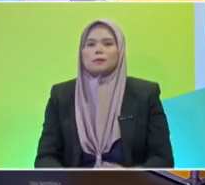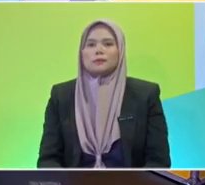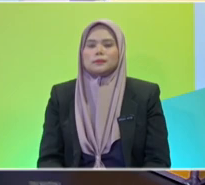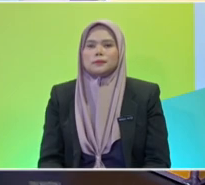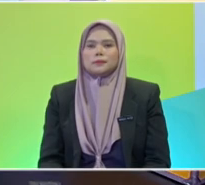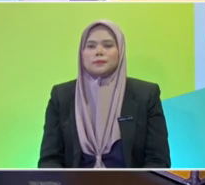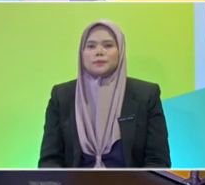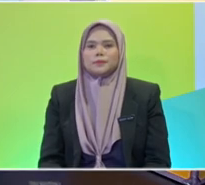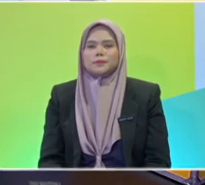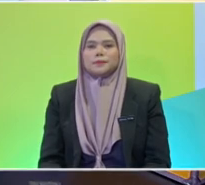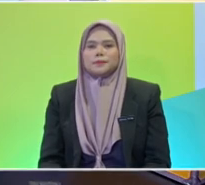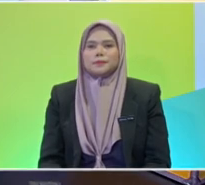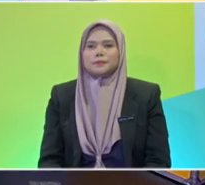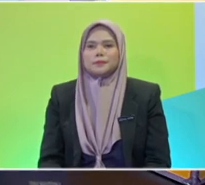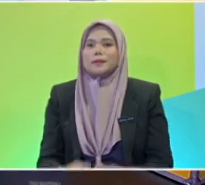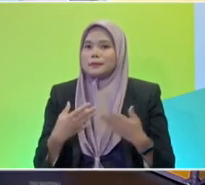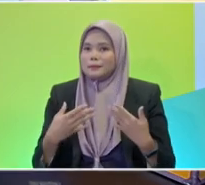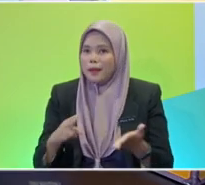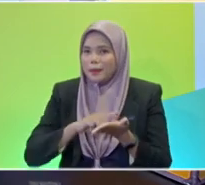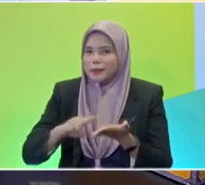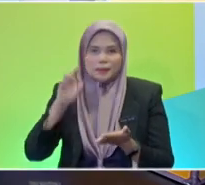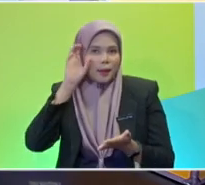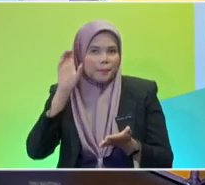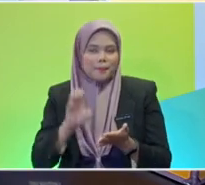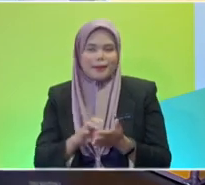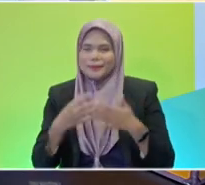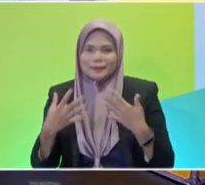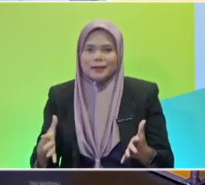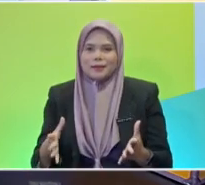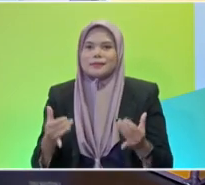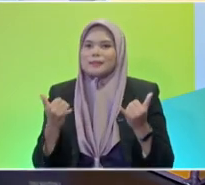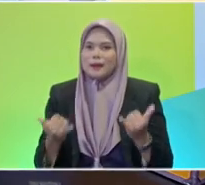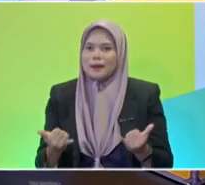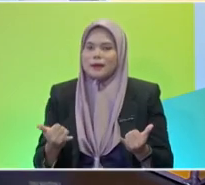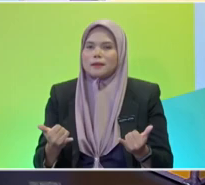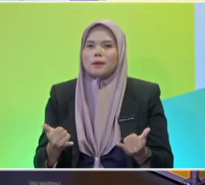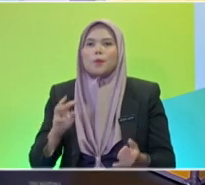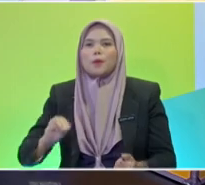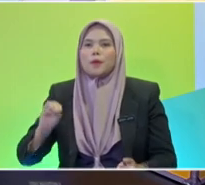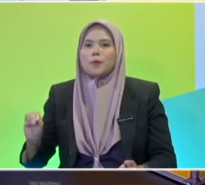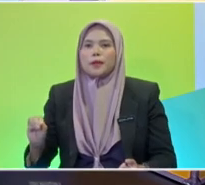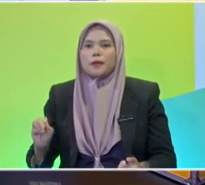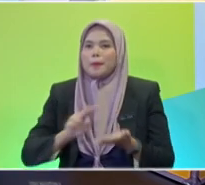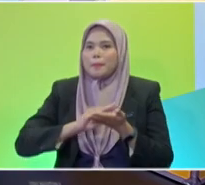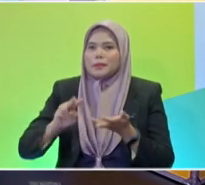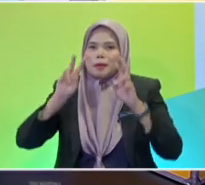dari tadi kita udah membaca gambar sekarang saya ndak murid-murid pula membaca petikan